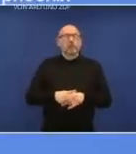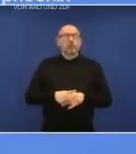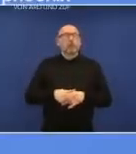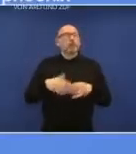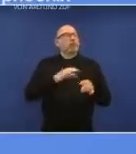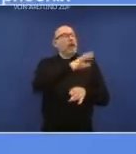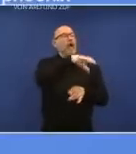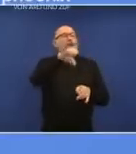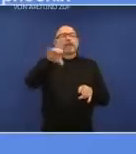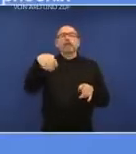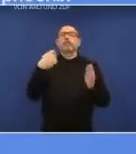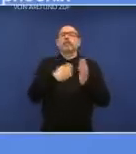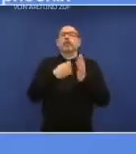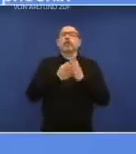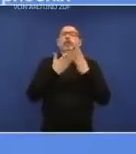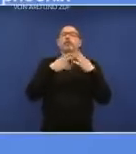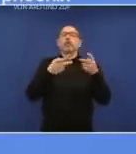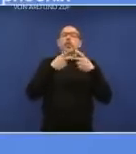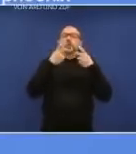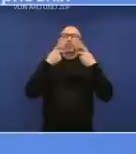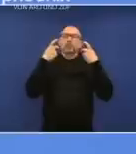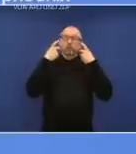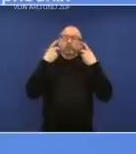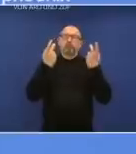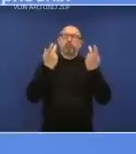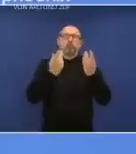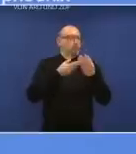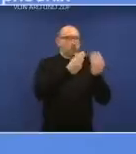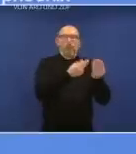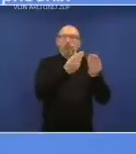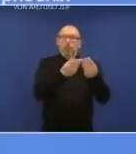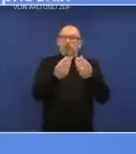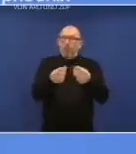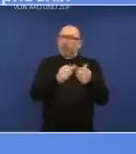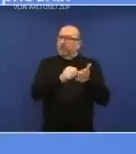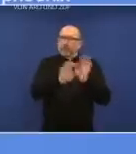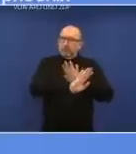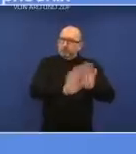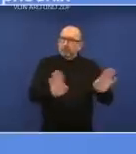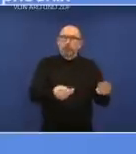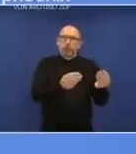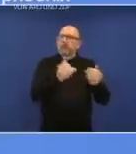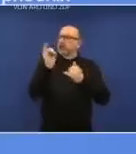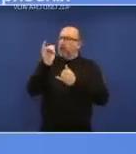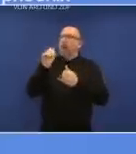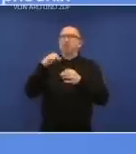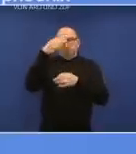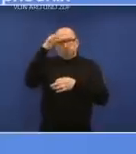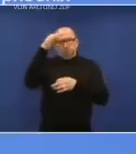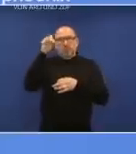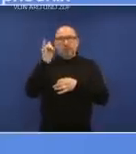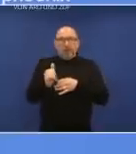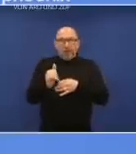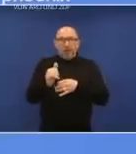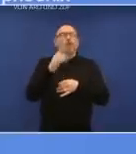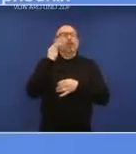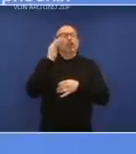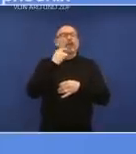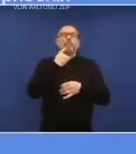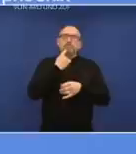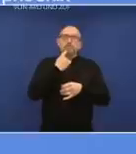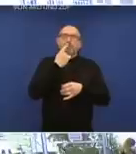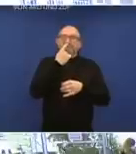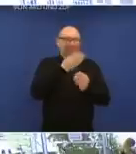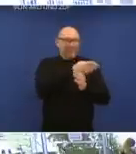kostenlosen Schutzmasken zu bedenken. Und der haben wir uns auch angeschlossen. Und dann ging es halt um die Frage, welche Masken man